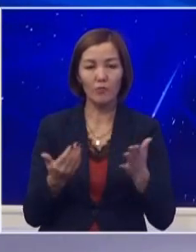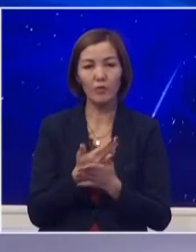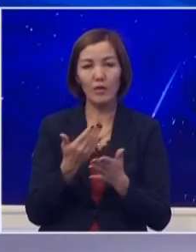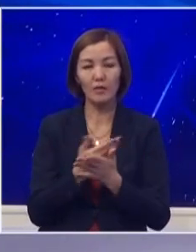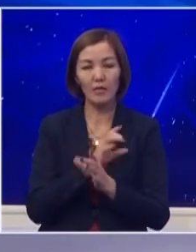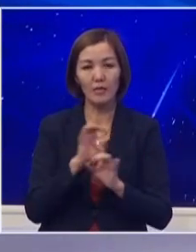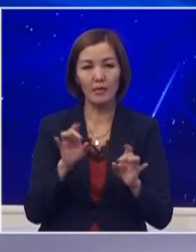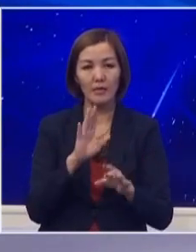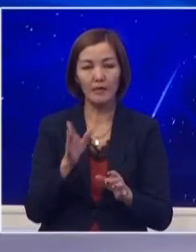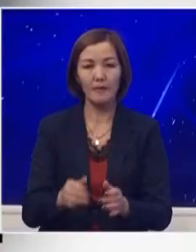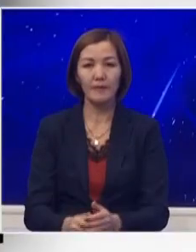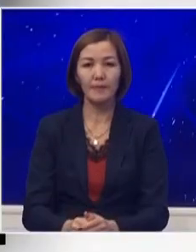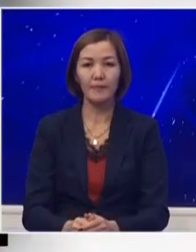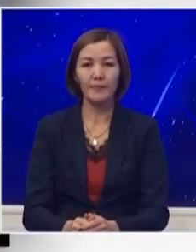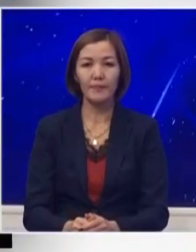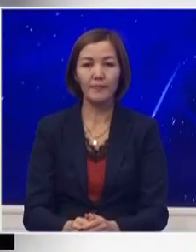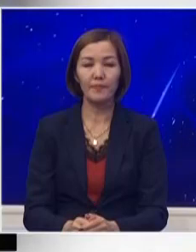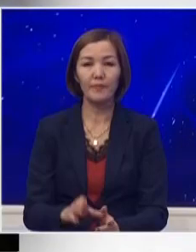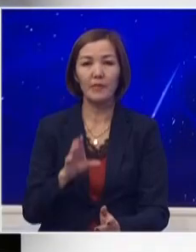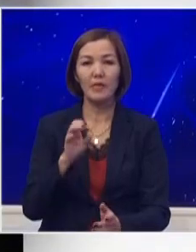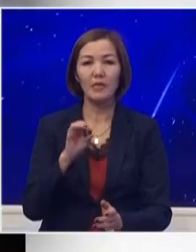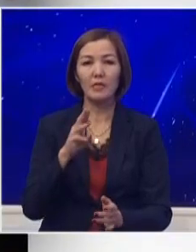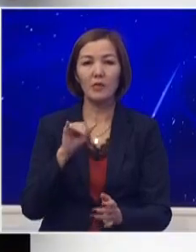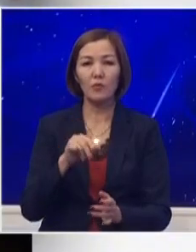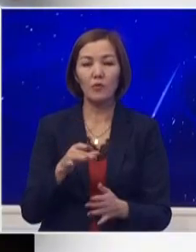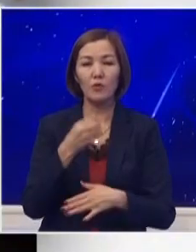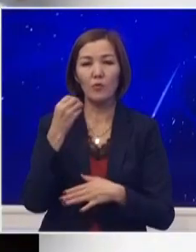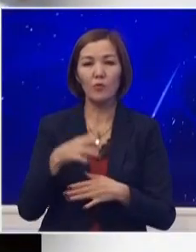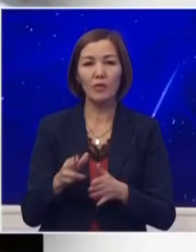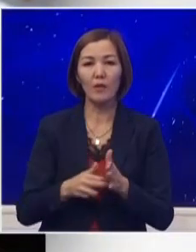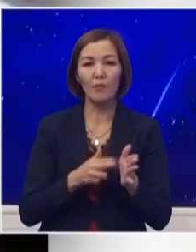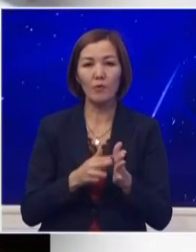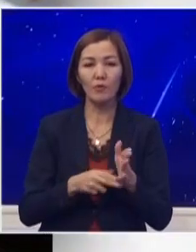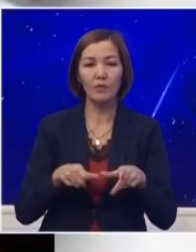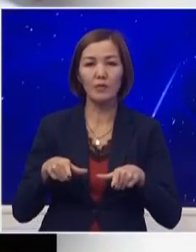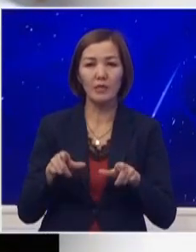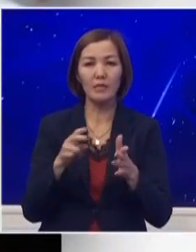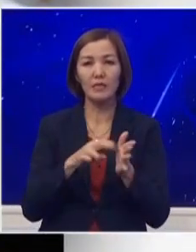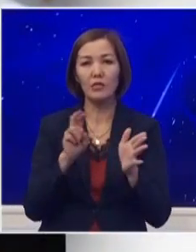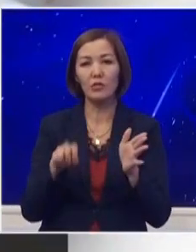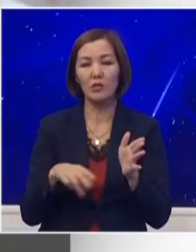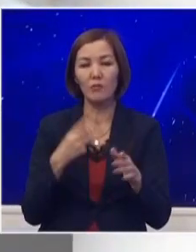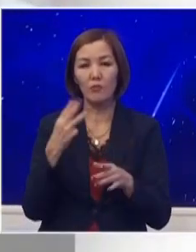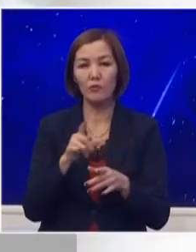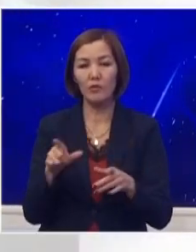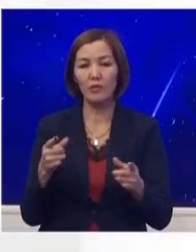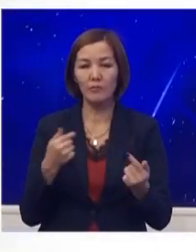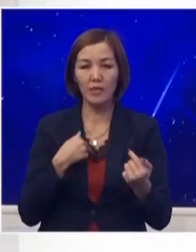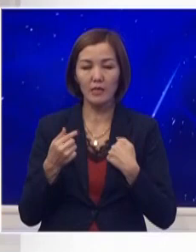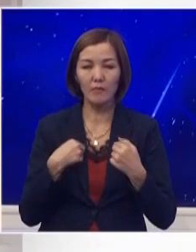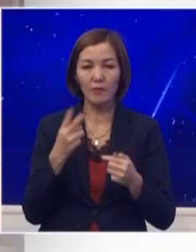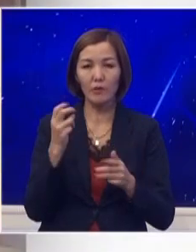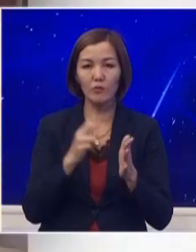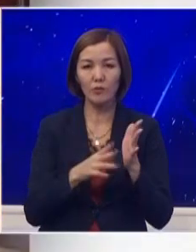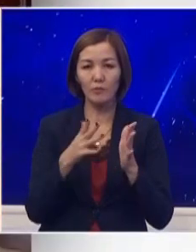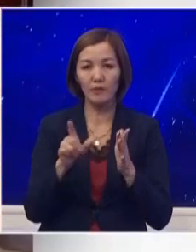Жахан жаңалықтарында. Сеул қаласының орталығында пойыз рельстен шығып кетіп, 30 адам жапа шекті. Пойызда 275